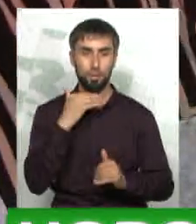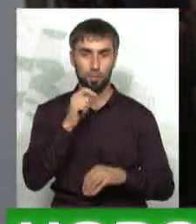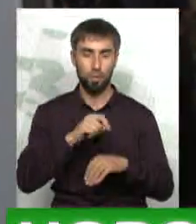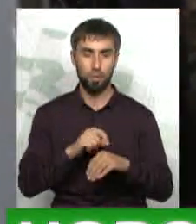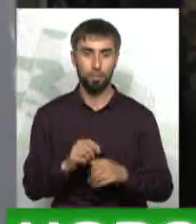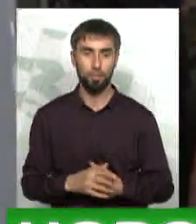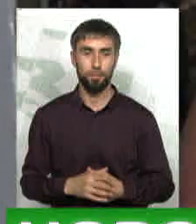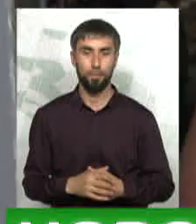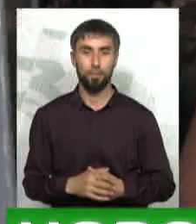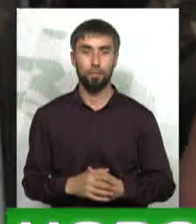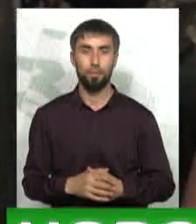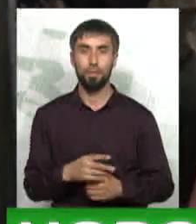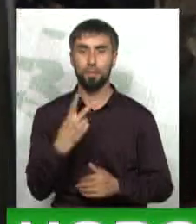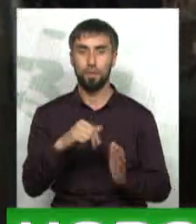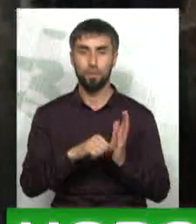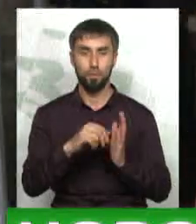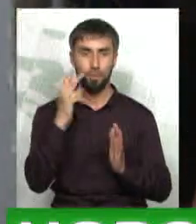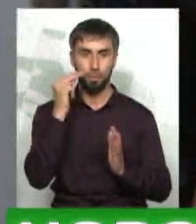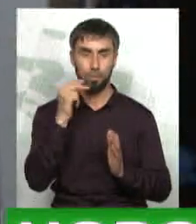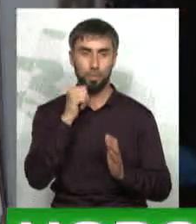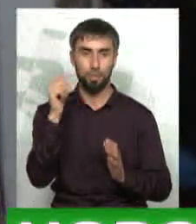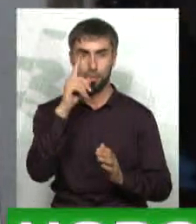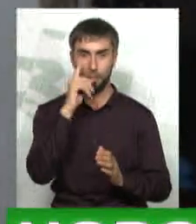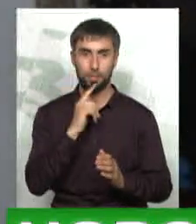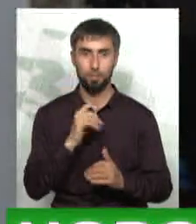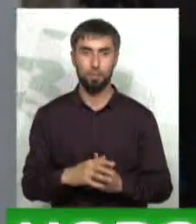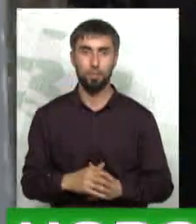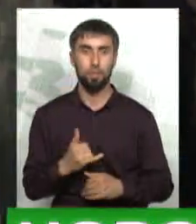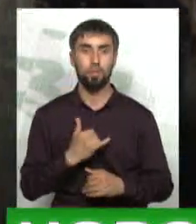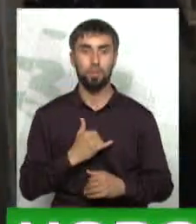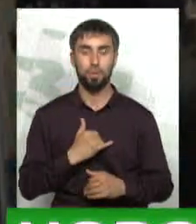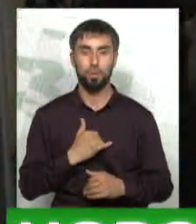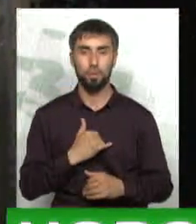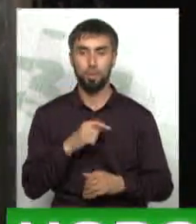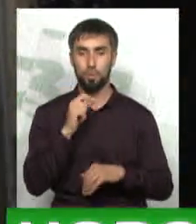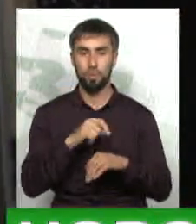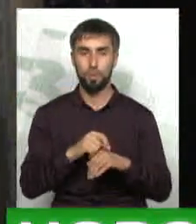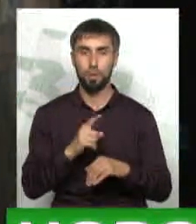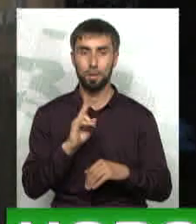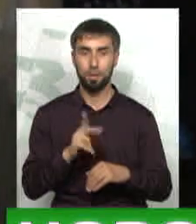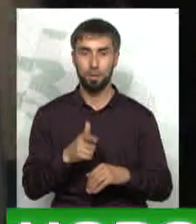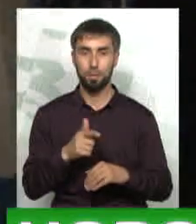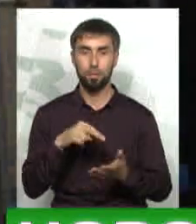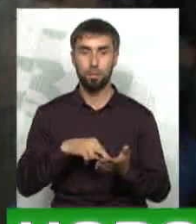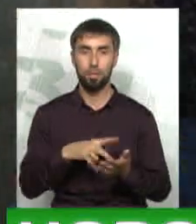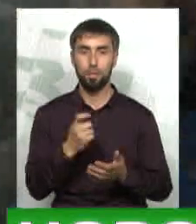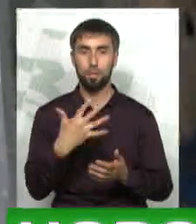курицы. 26 где-то числа прошлого месяца у нас куры килограмм стоят 150